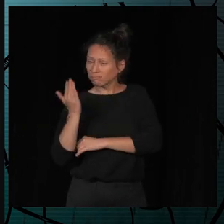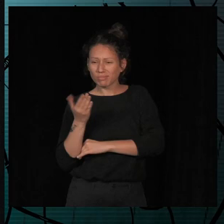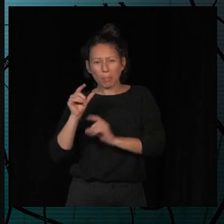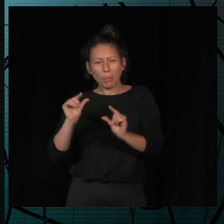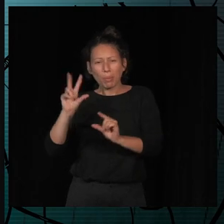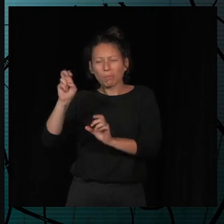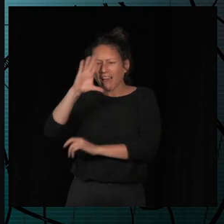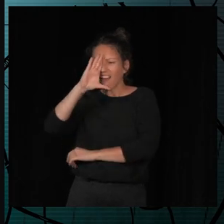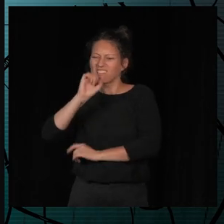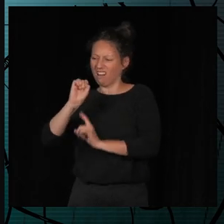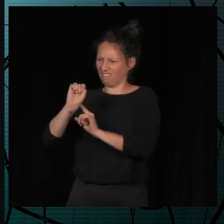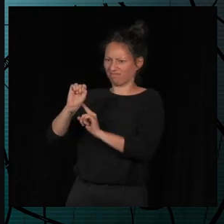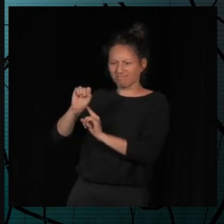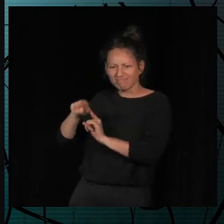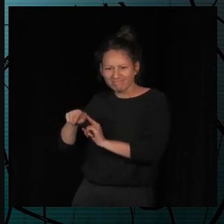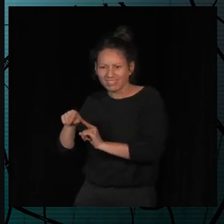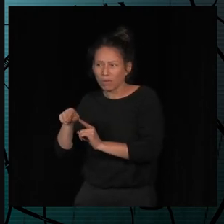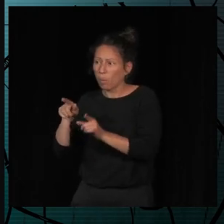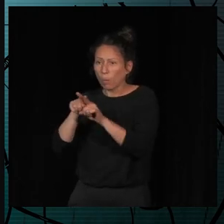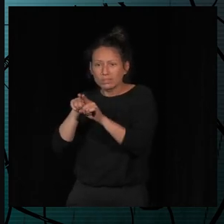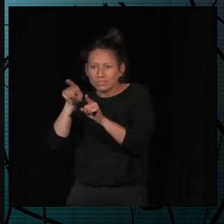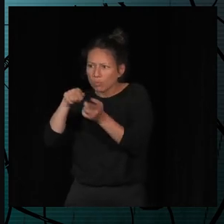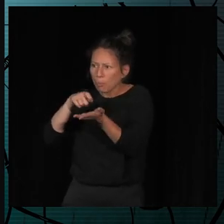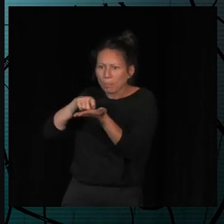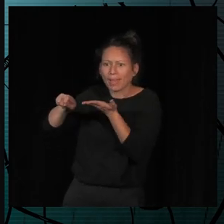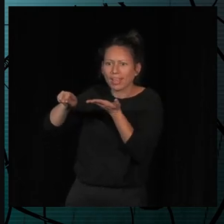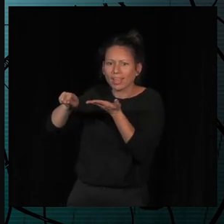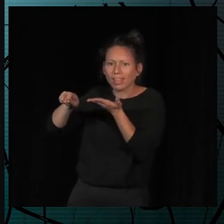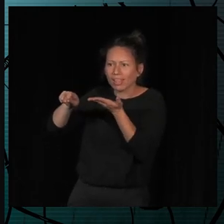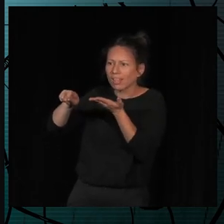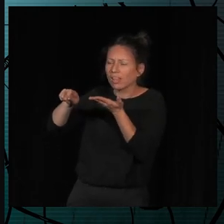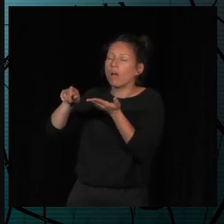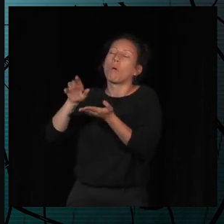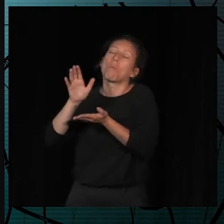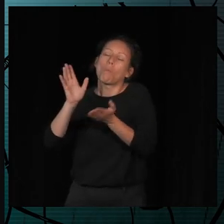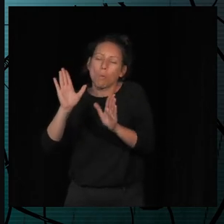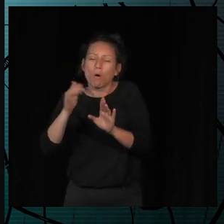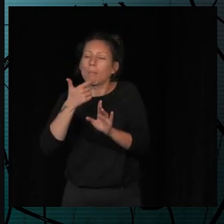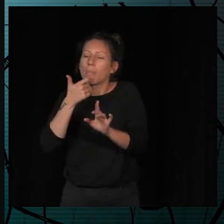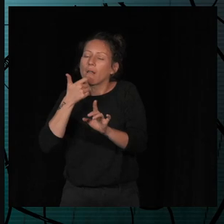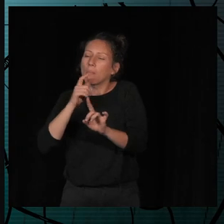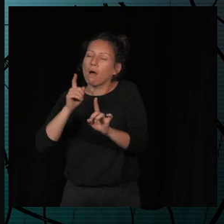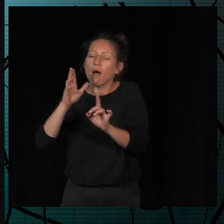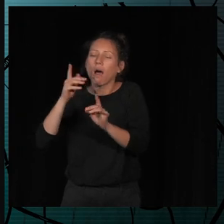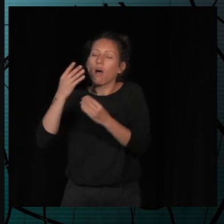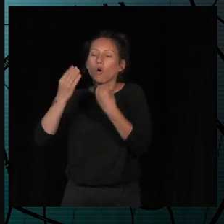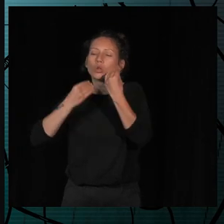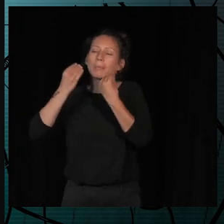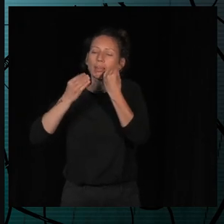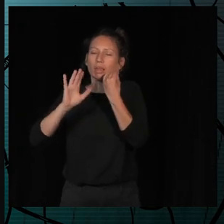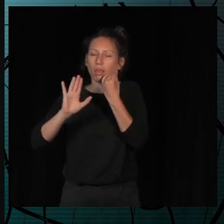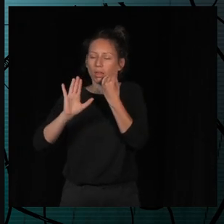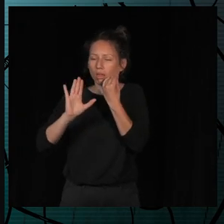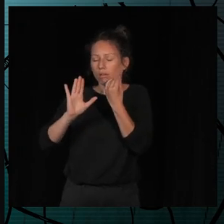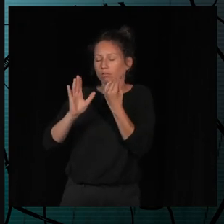économiques où il faut payer alors je parle pas des de la cosmétique qui est en soi quelque chose qui nous étonne mais qui